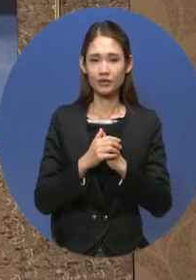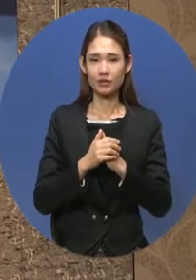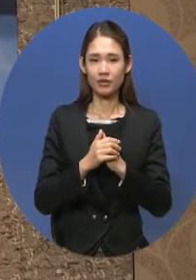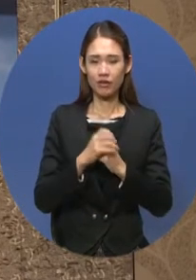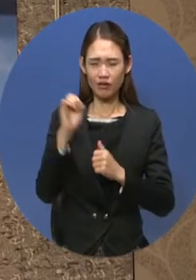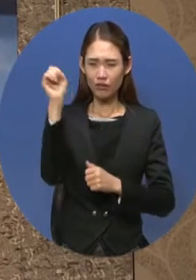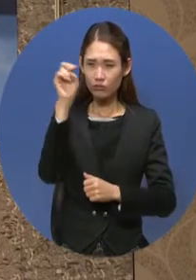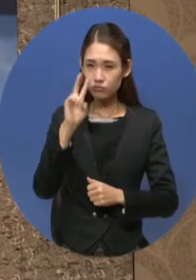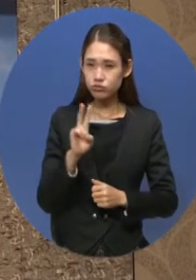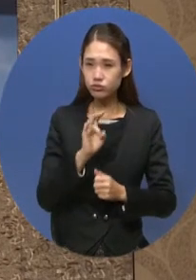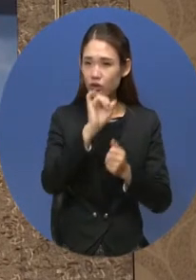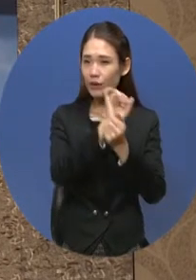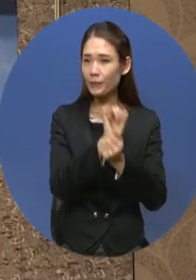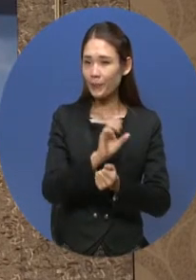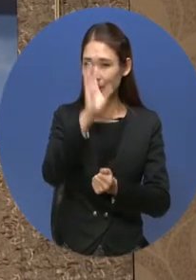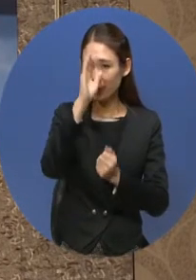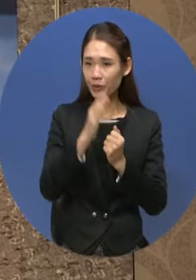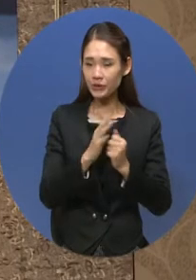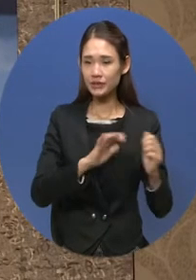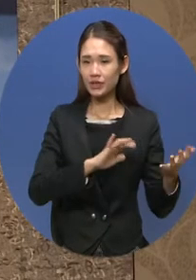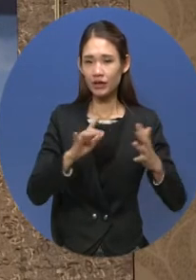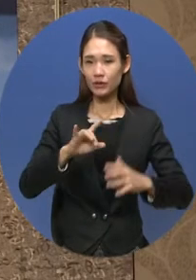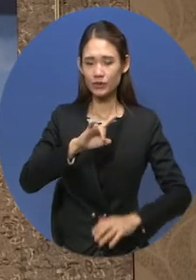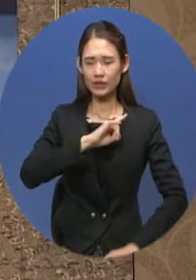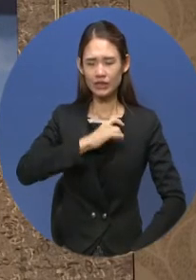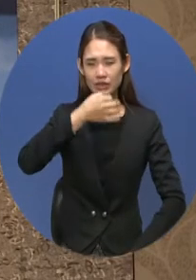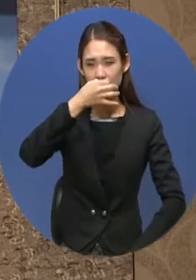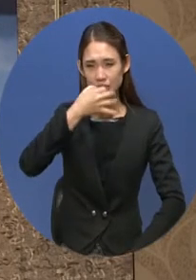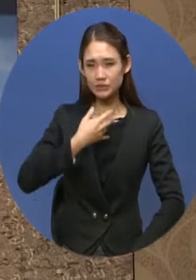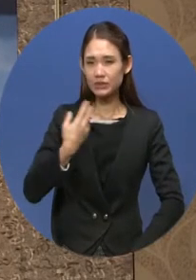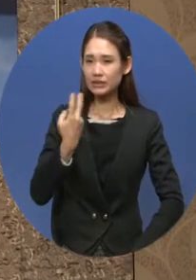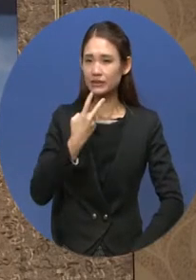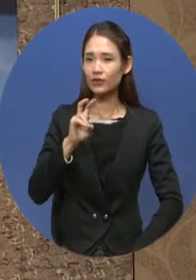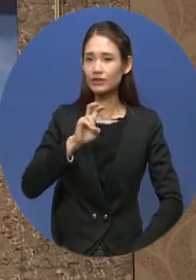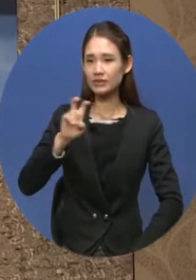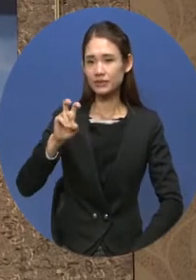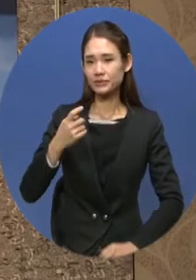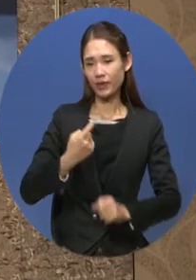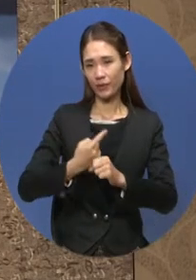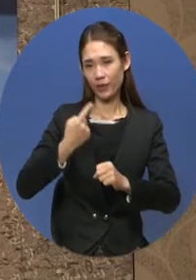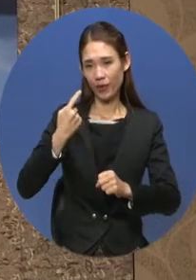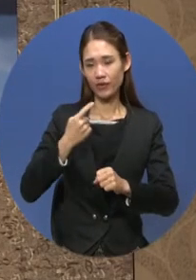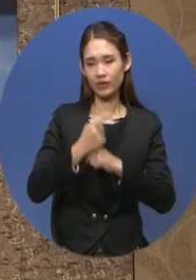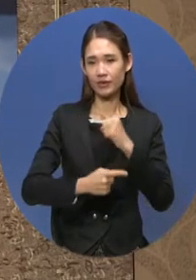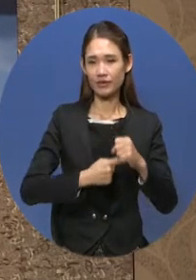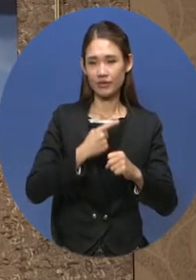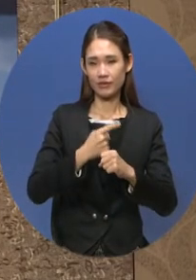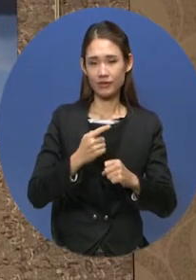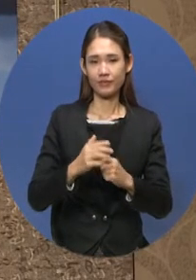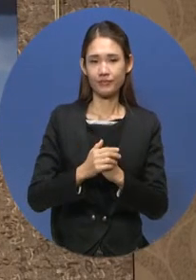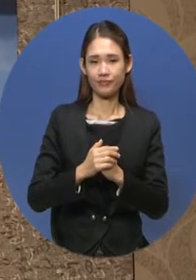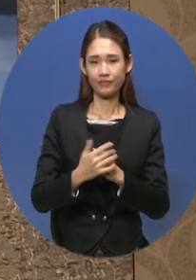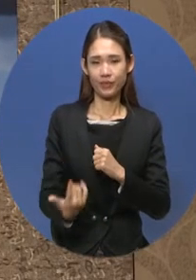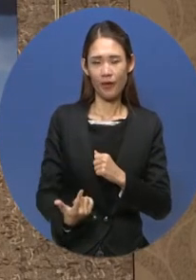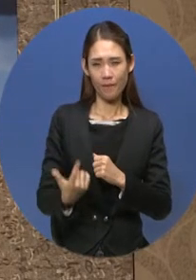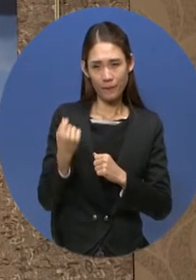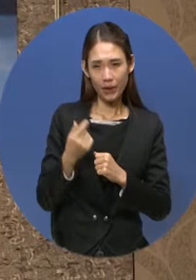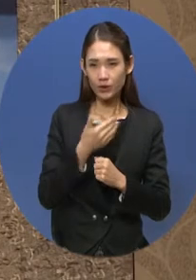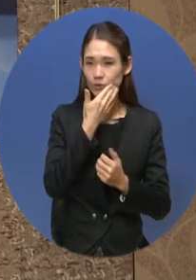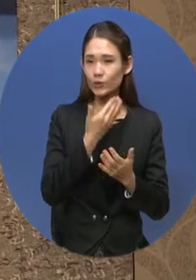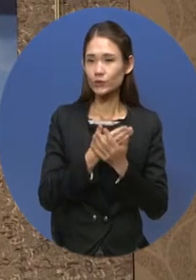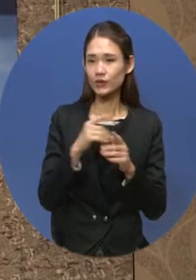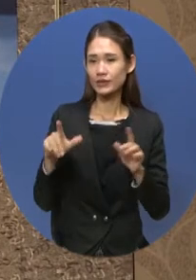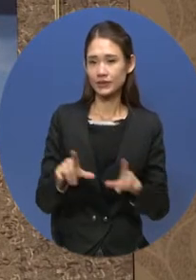감염병으로 세계적으로 그 어느 해보다 힘든 2020년 한 해였습니다. 하루빨리 소중한 일상을 찾게